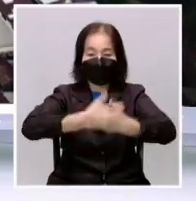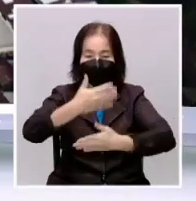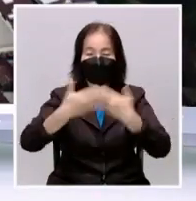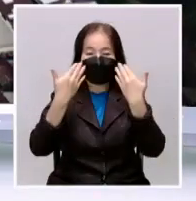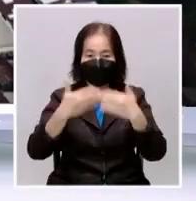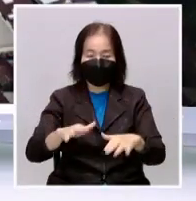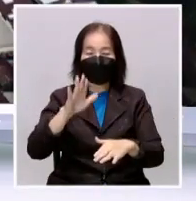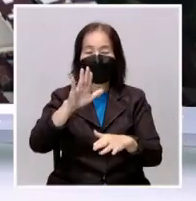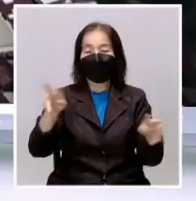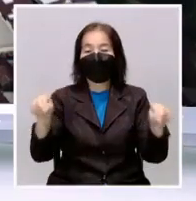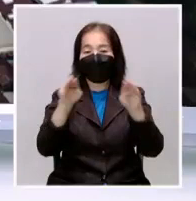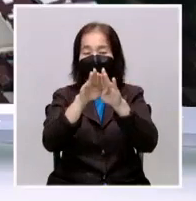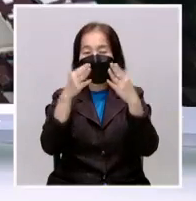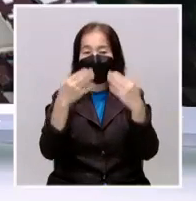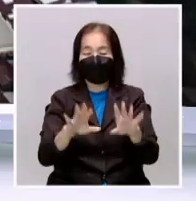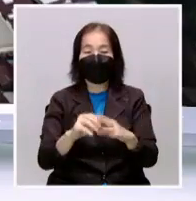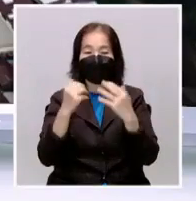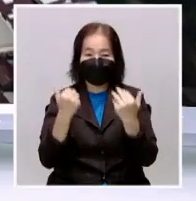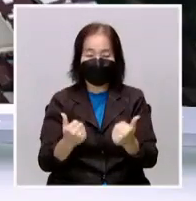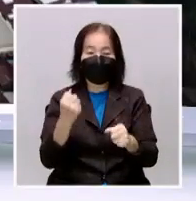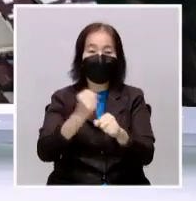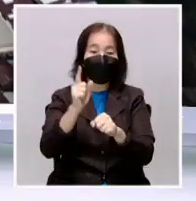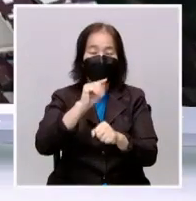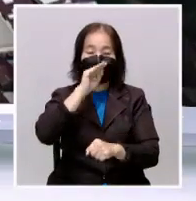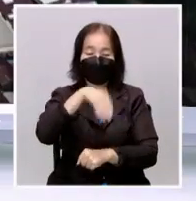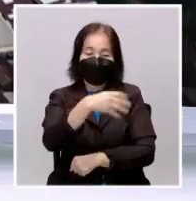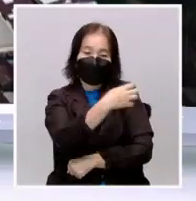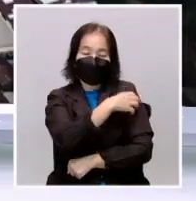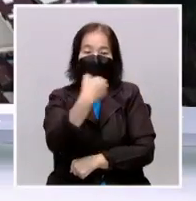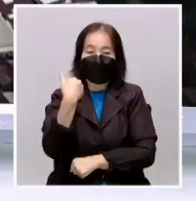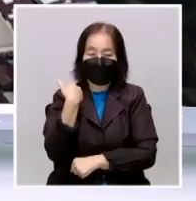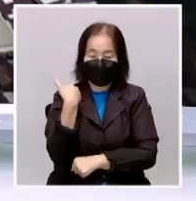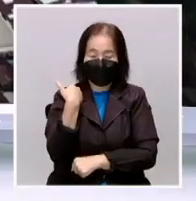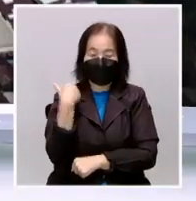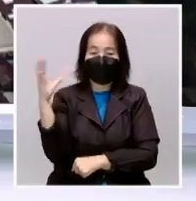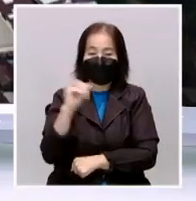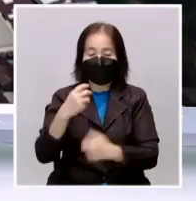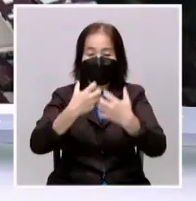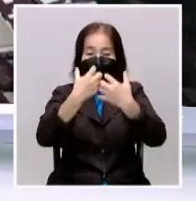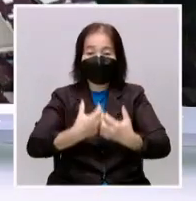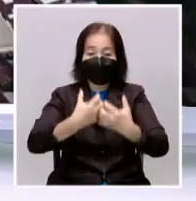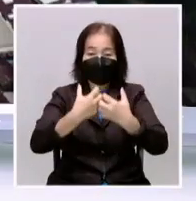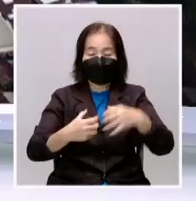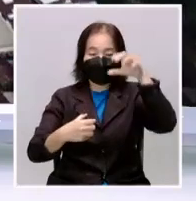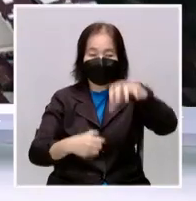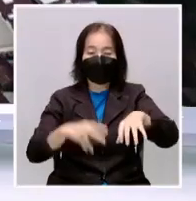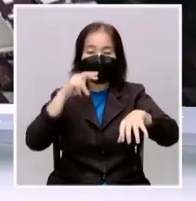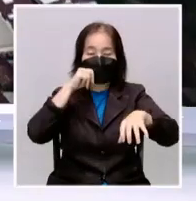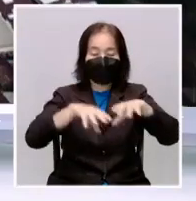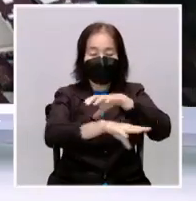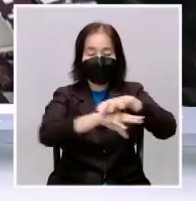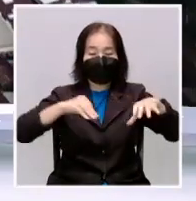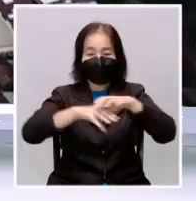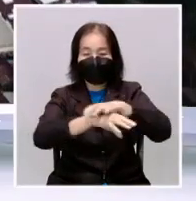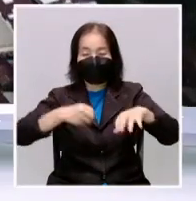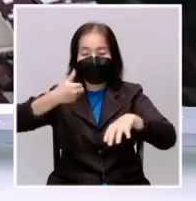พื้นที่แล้วด้วยนะคะโดยที่สิ่งที่ทำได้ก็คือทางเทศบาลเนี่ยเขามีการนำ เครื่องสูบน้ำมาติดตั้งรวมถึงวางแนวกระสอบทร